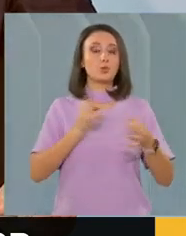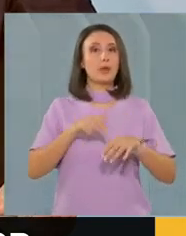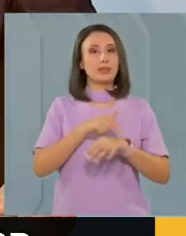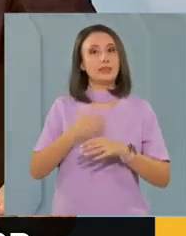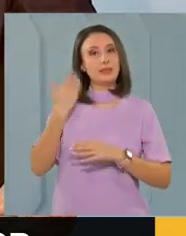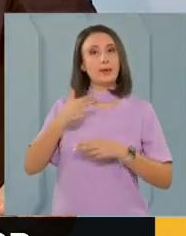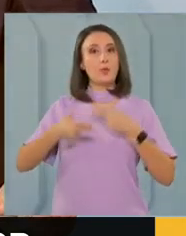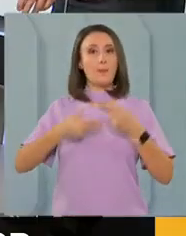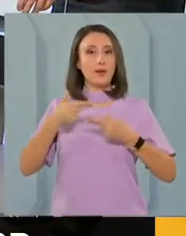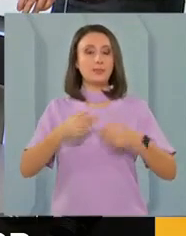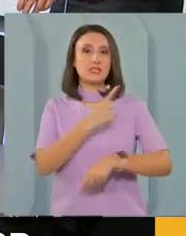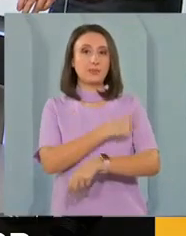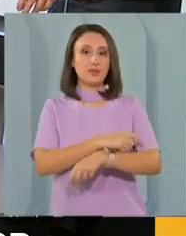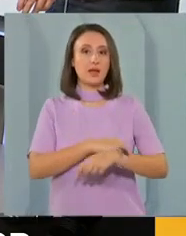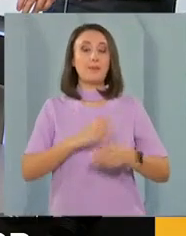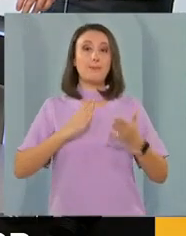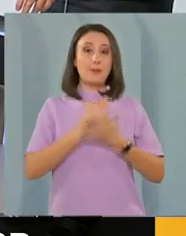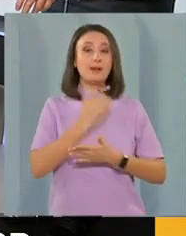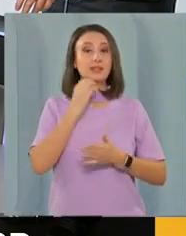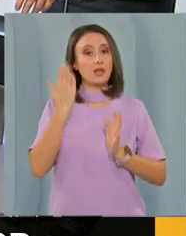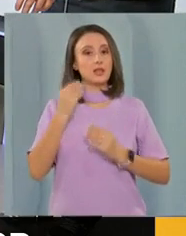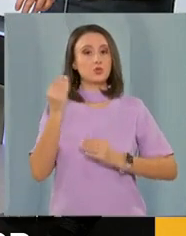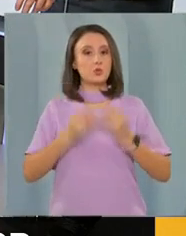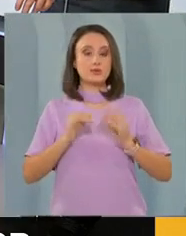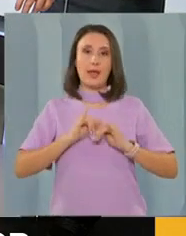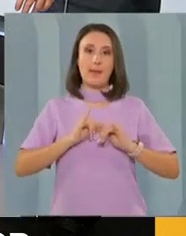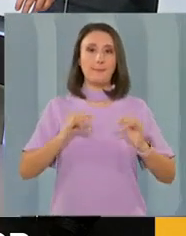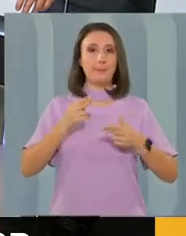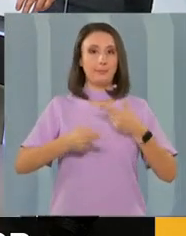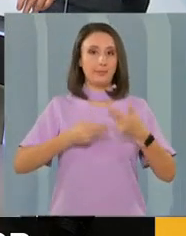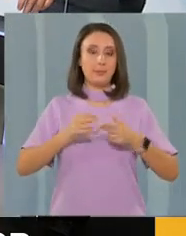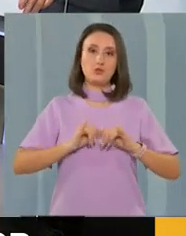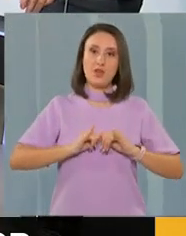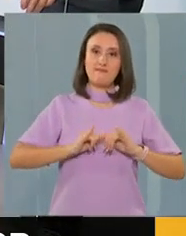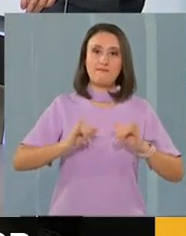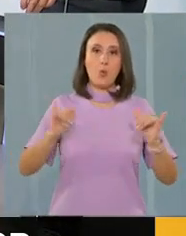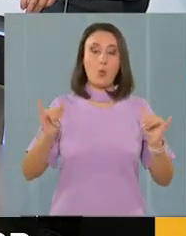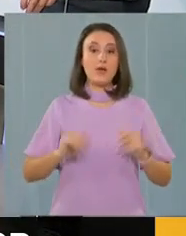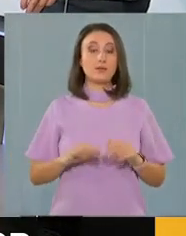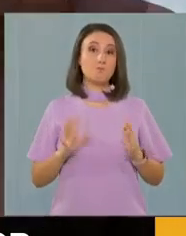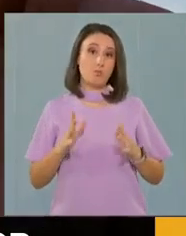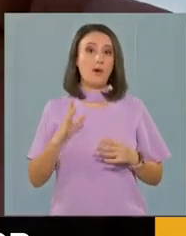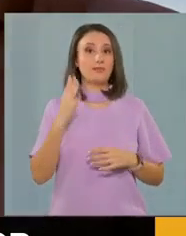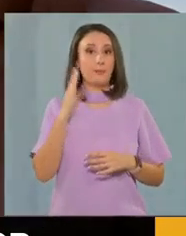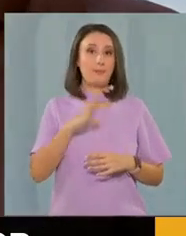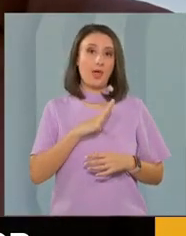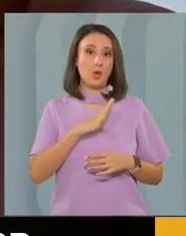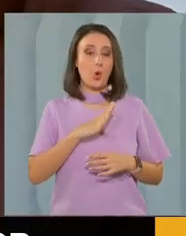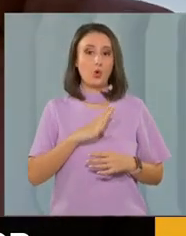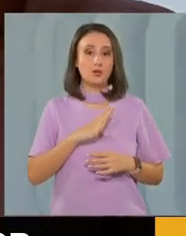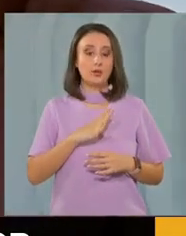timpul pandemiei în spitale totdeauna când ai o situație epidemiologică care evoluează în mod care poate să devină îngrijorător